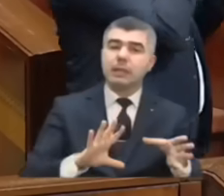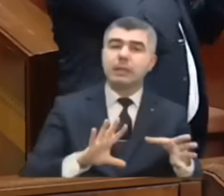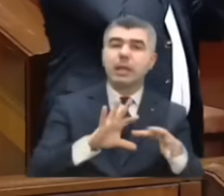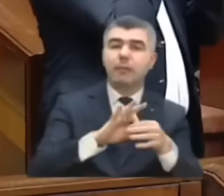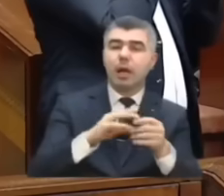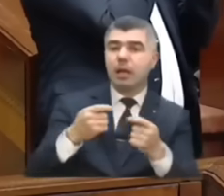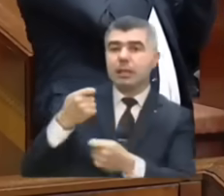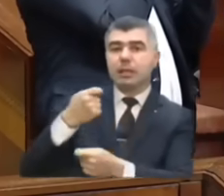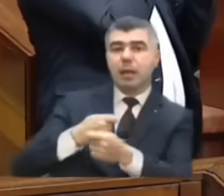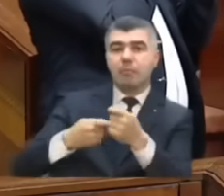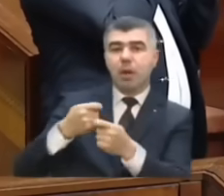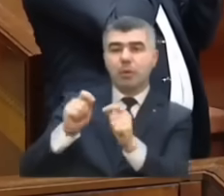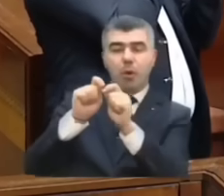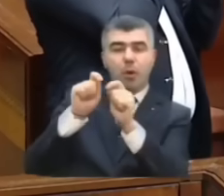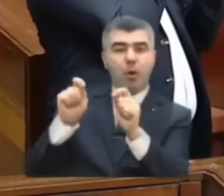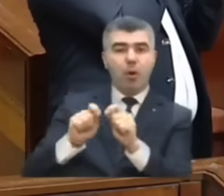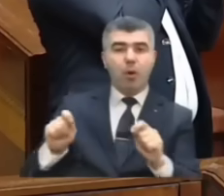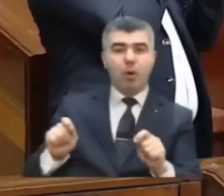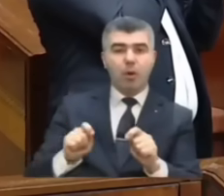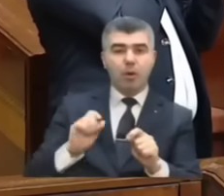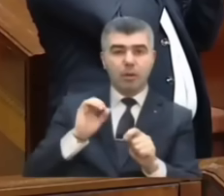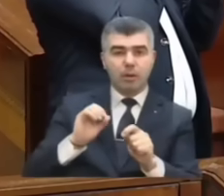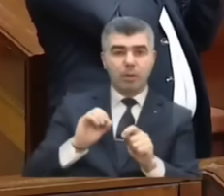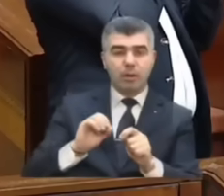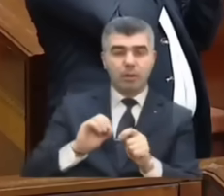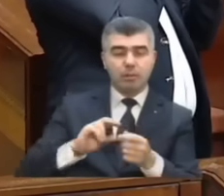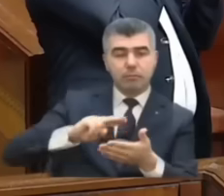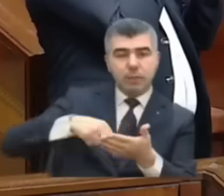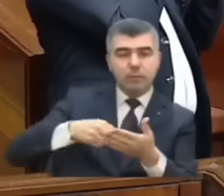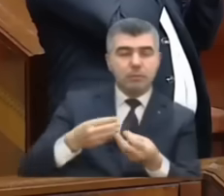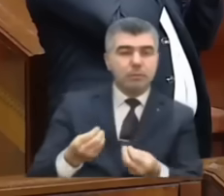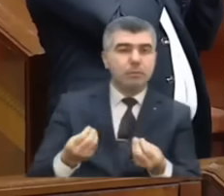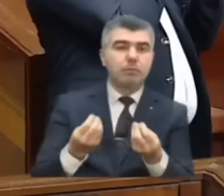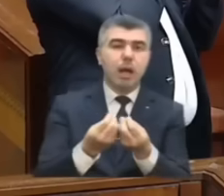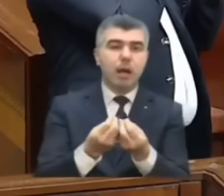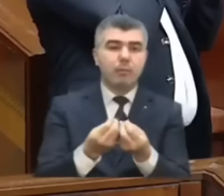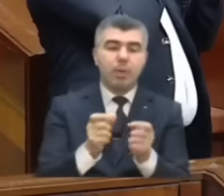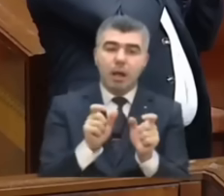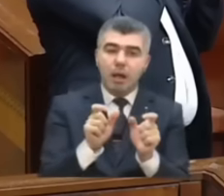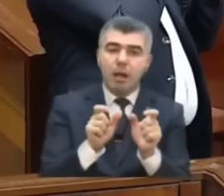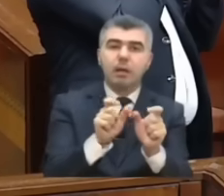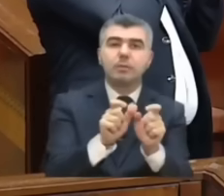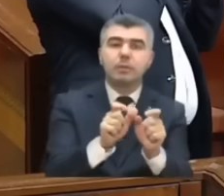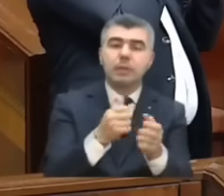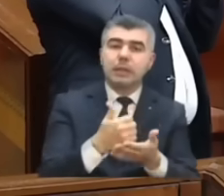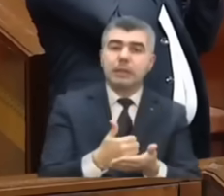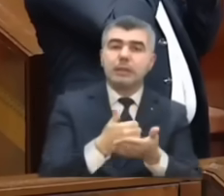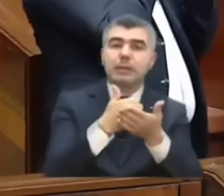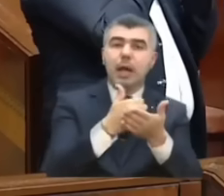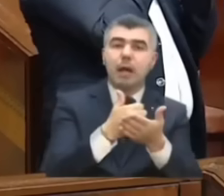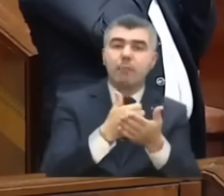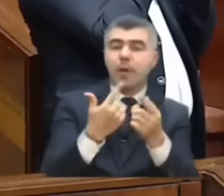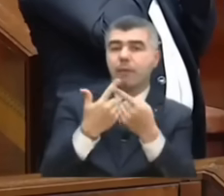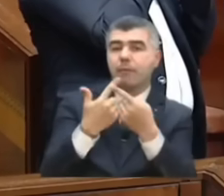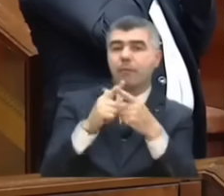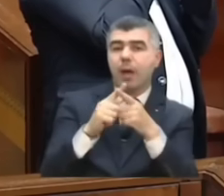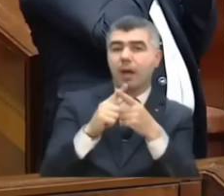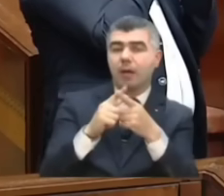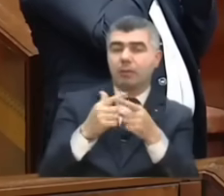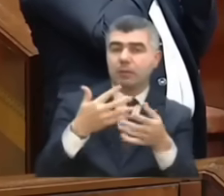التبادل الحر التي أبرمتها بلادنا، في تتبع آليات الدعم المختلفة التي